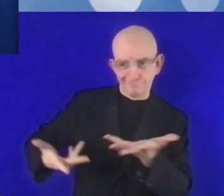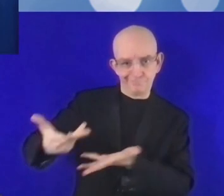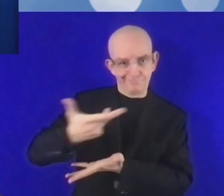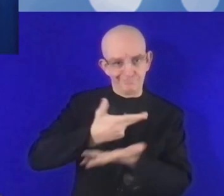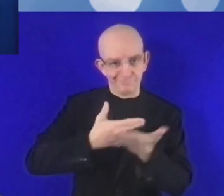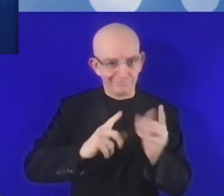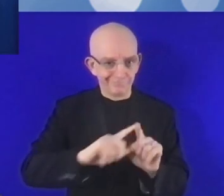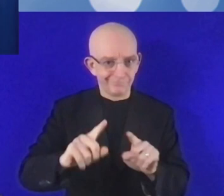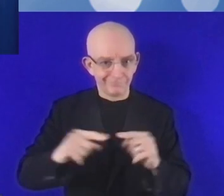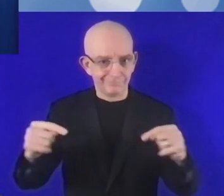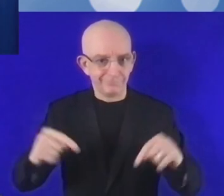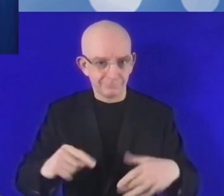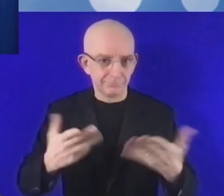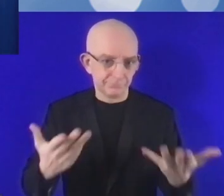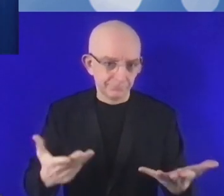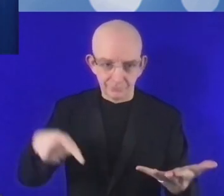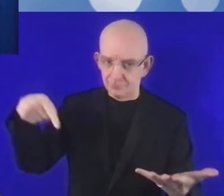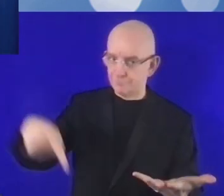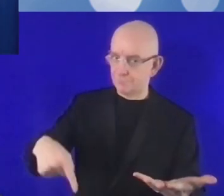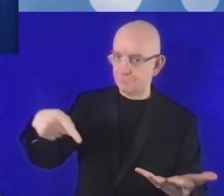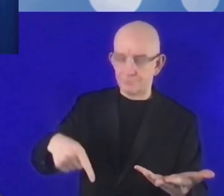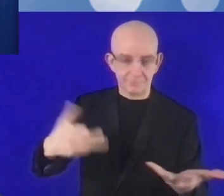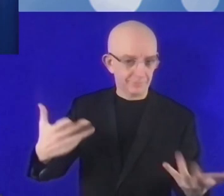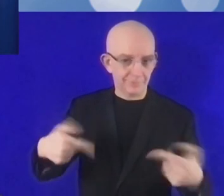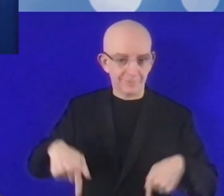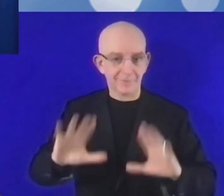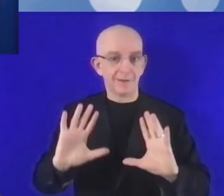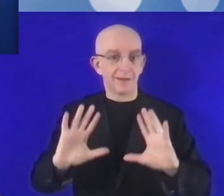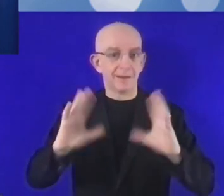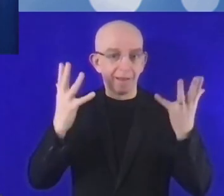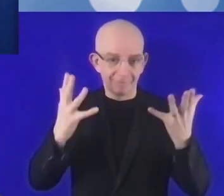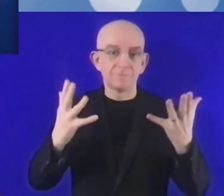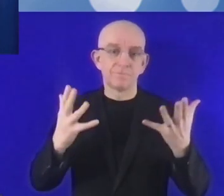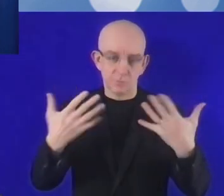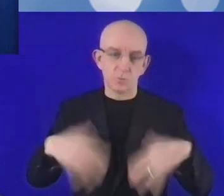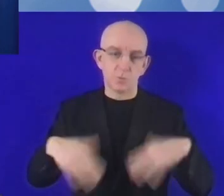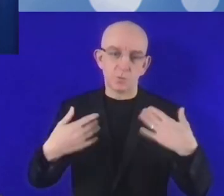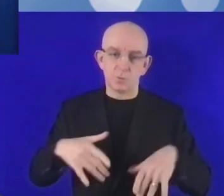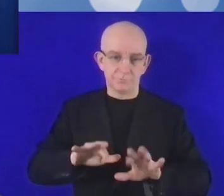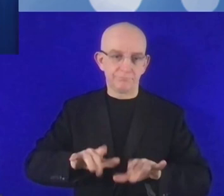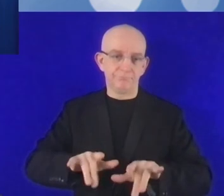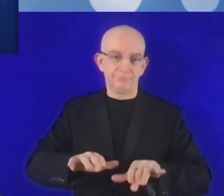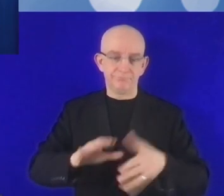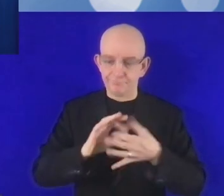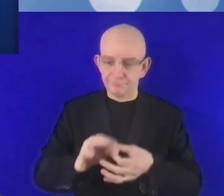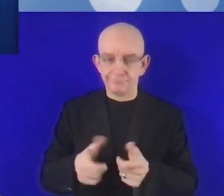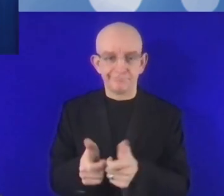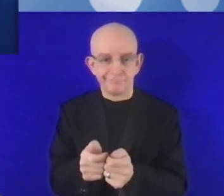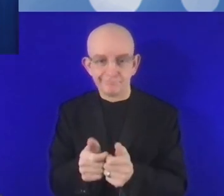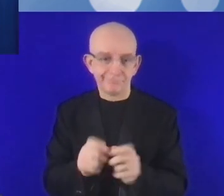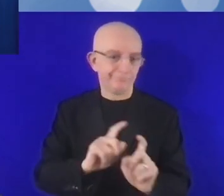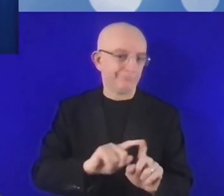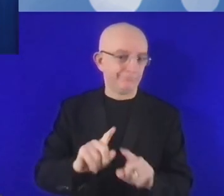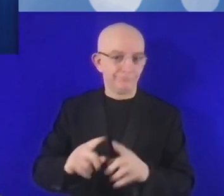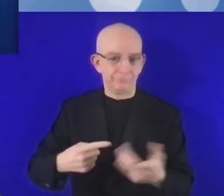议不能那么顺利地举办，也不会有那么多人参与。谁都知道我们目前所